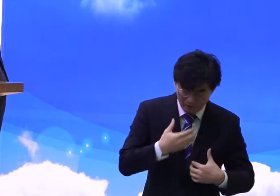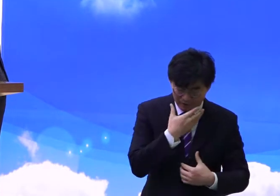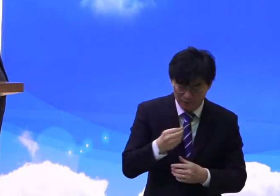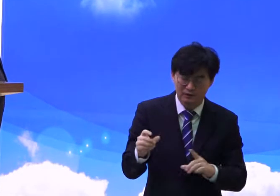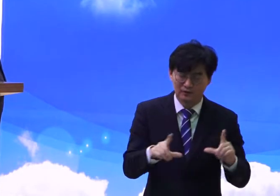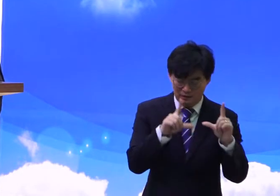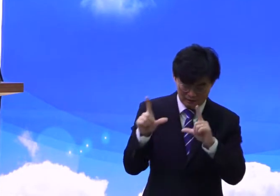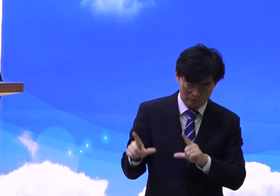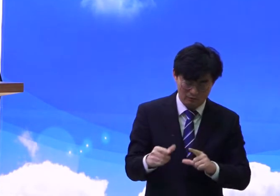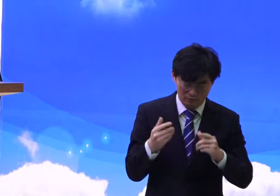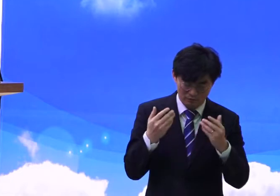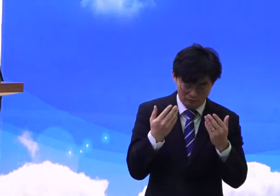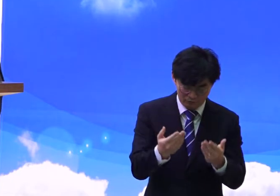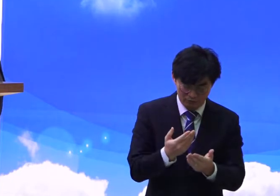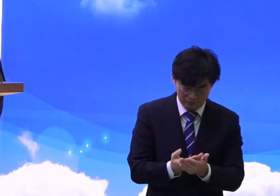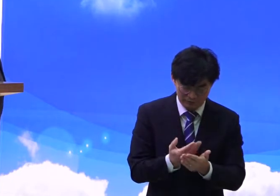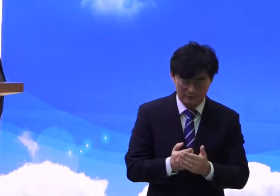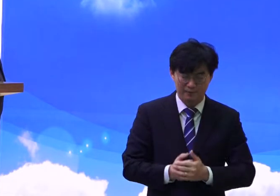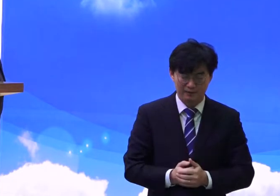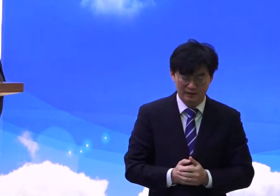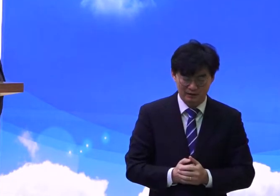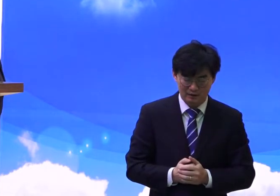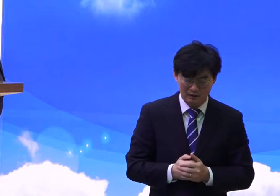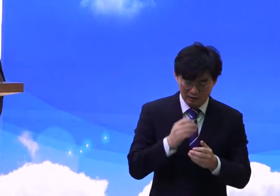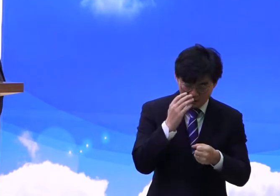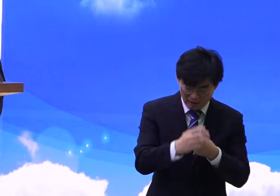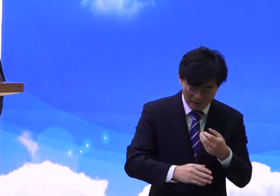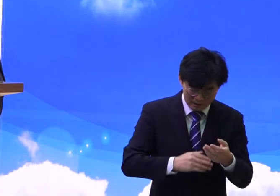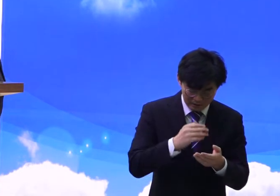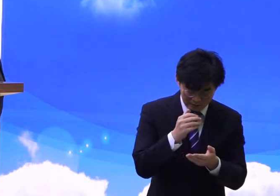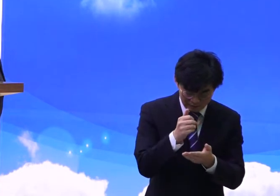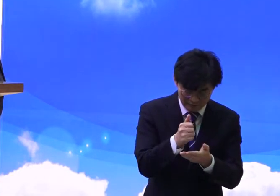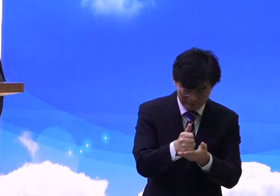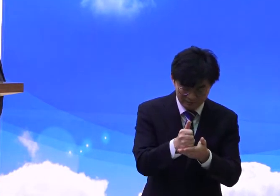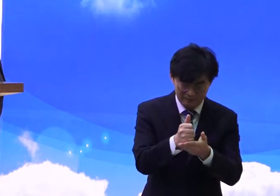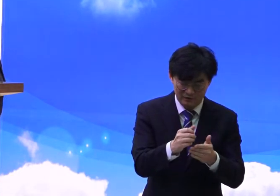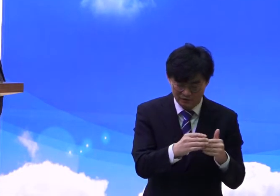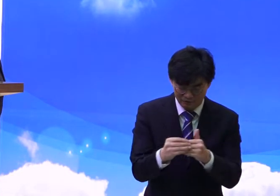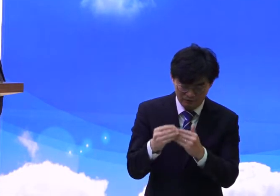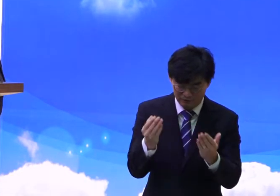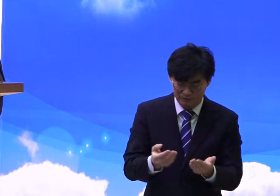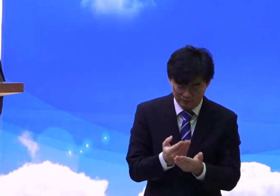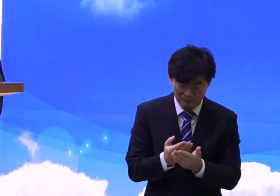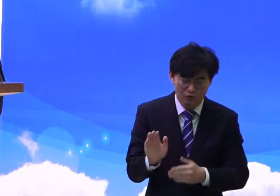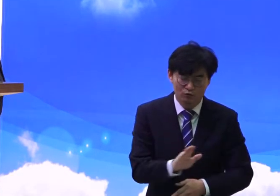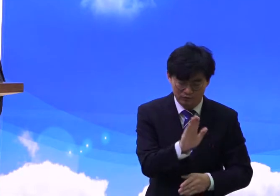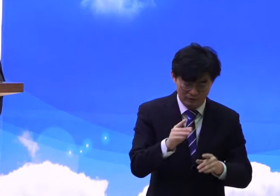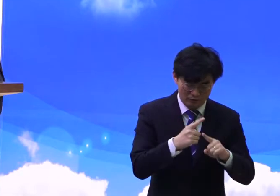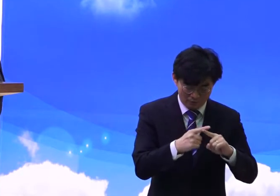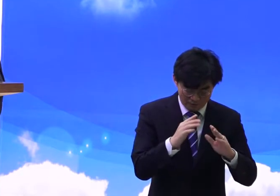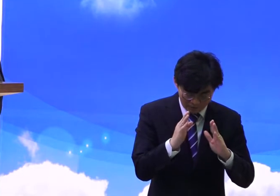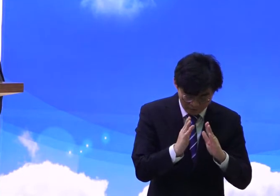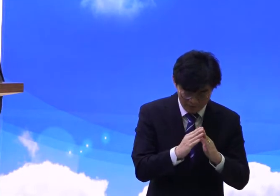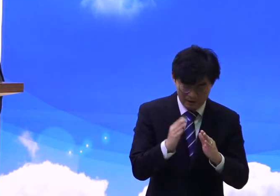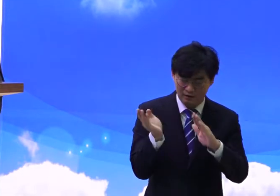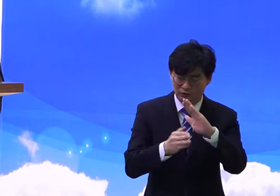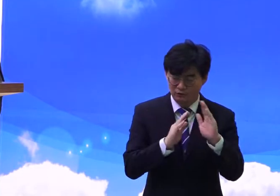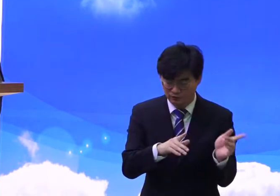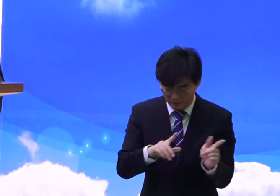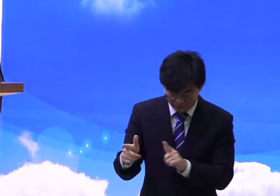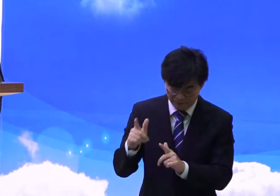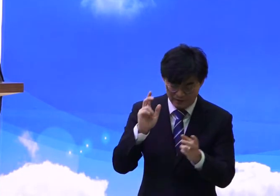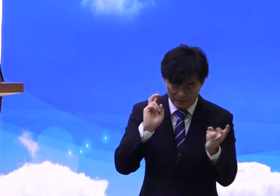사람이 계획할지라도 그 걸음을 인도하시는 이는 여호와 하나님이시라 하셨사오니 우리 교회와 성도님들의